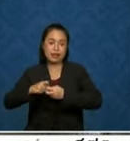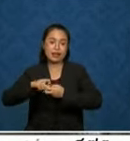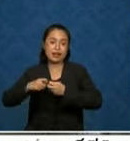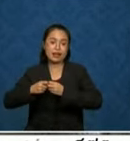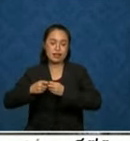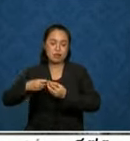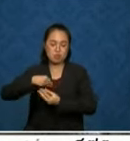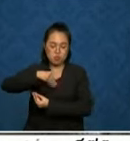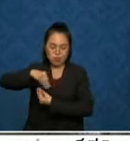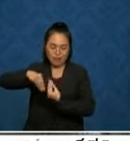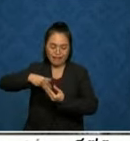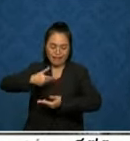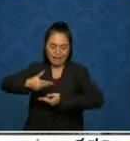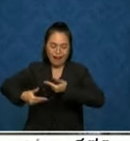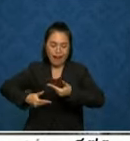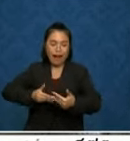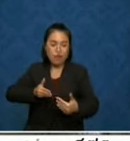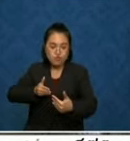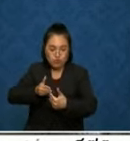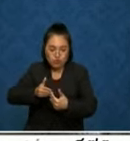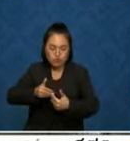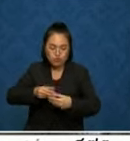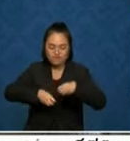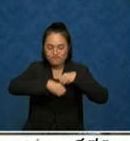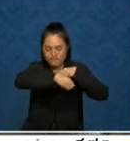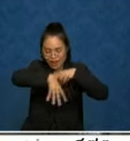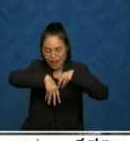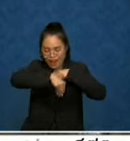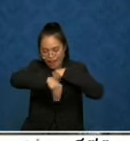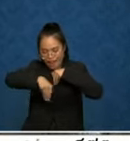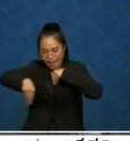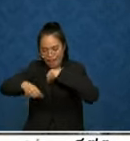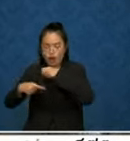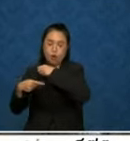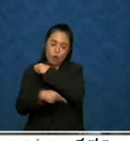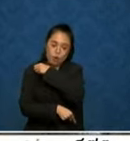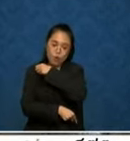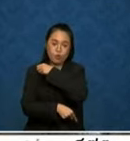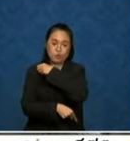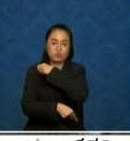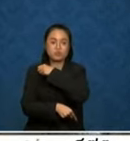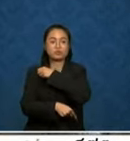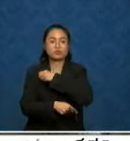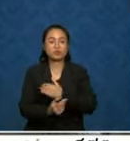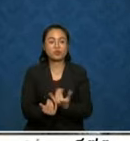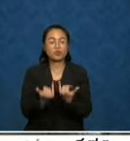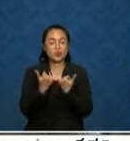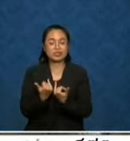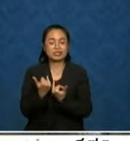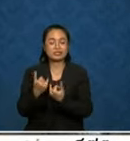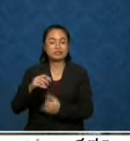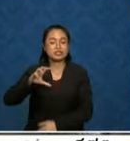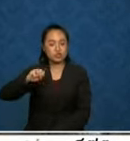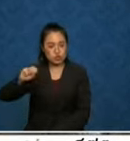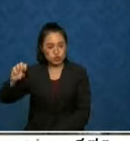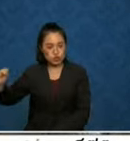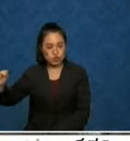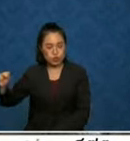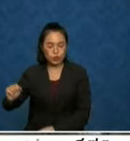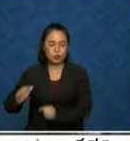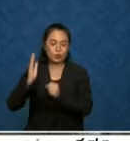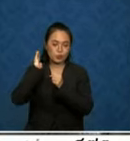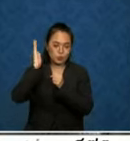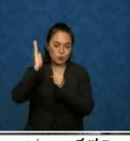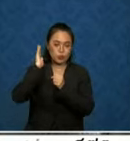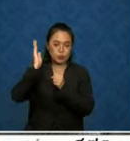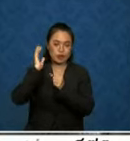ธุรกิจขายตรงซึ่งเป็นการช่อโกงนะครับแน่นอนครับวันนี้มีเพื่อนสมาชิกหลายคนได้มีการอภิป